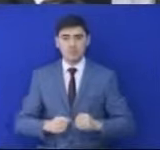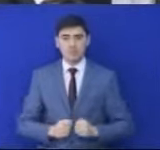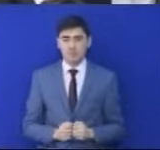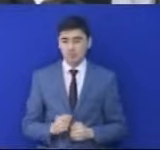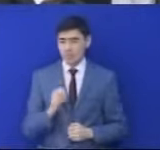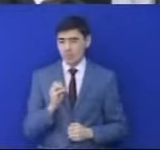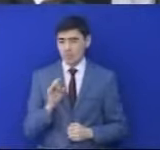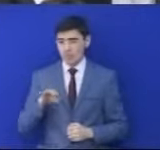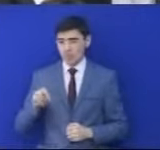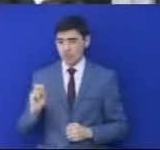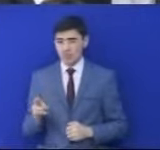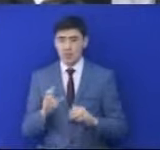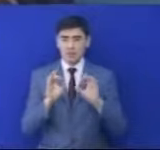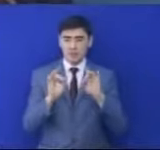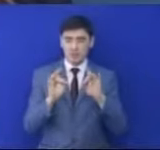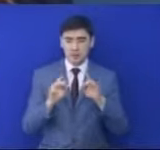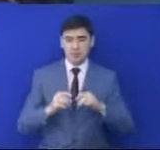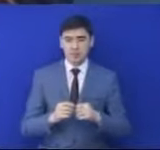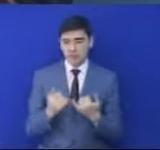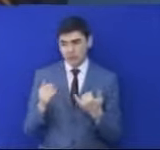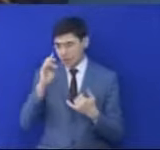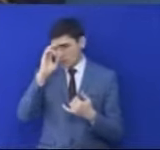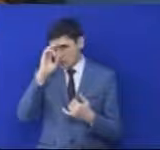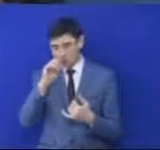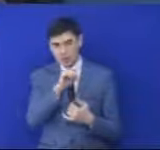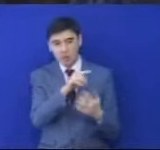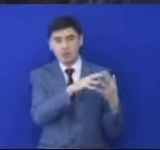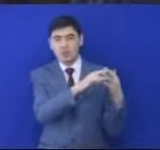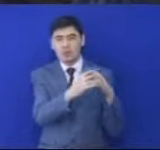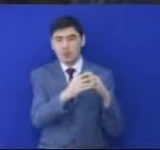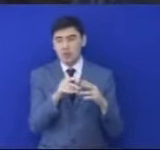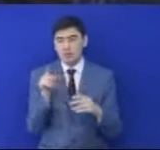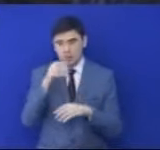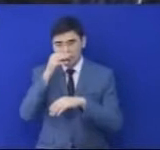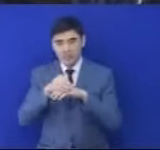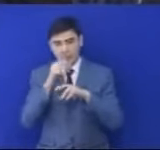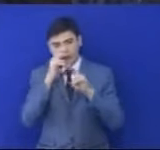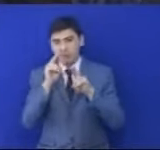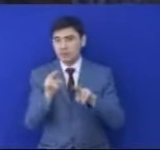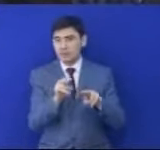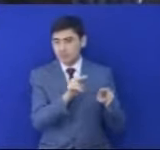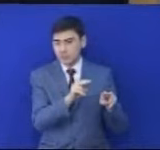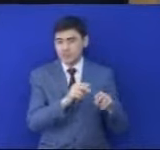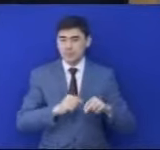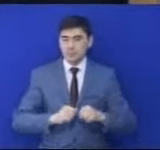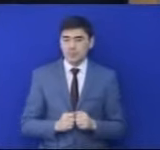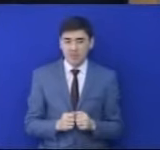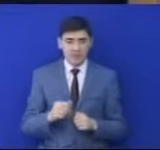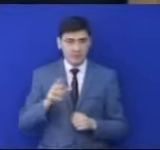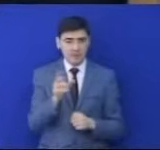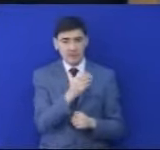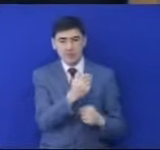Ермак Бидахметұлының айтуынша, атқарушы билік қала іргесіндегі ауылдық округтердің жағдайын бақылауда ұстайтын болады. Қолға алынған жұмыстардың